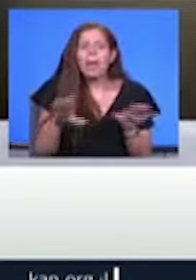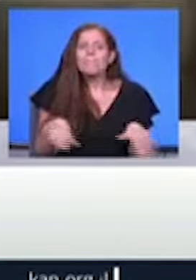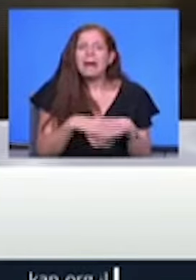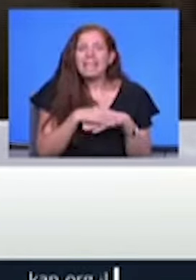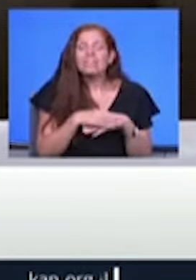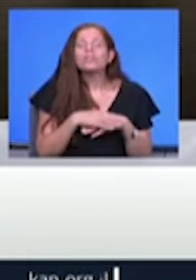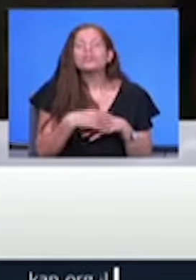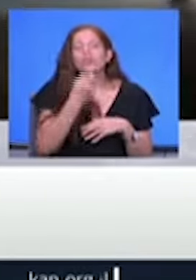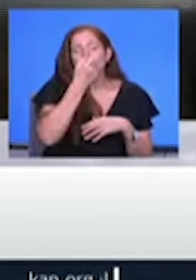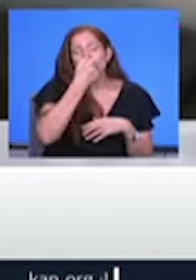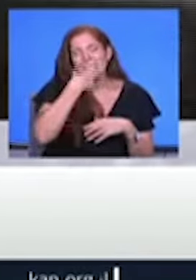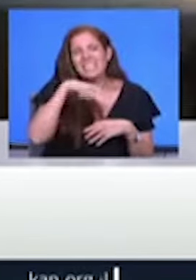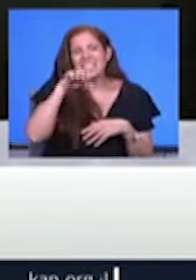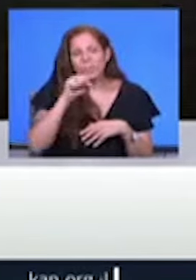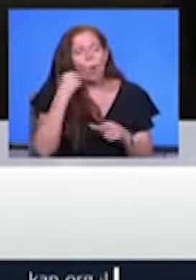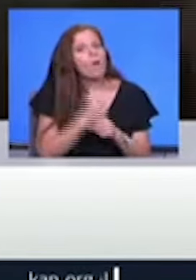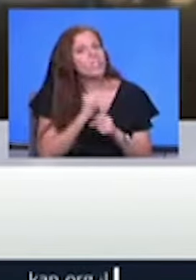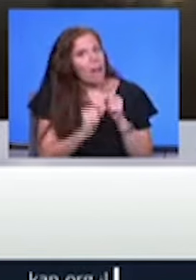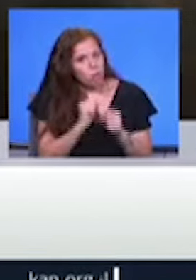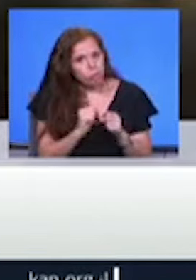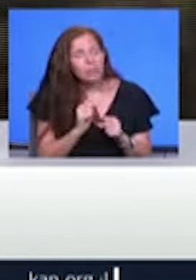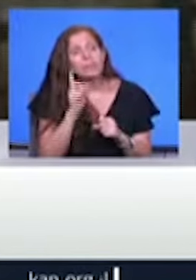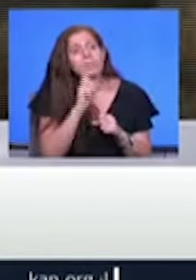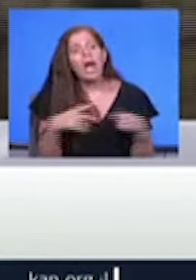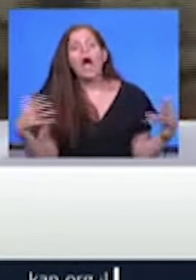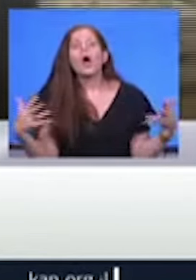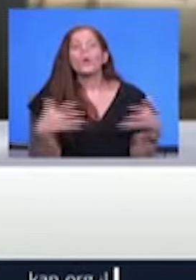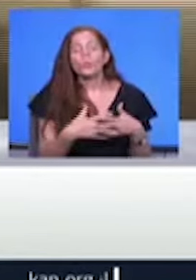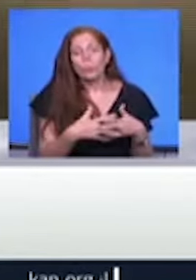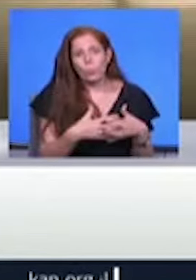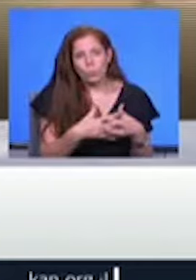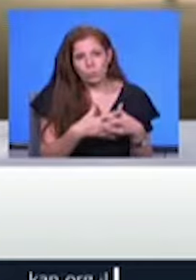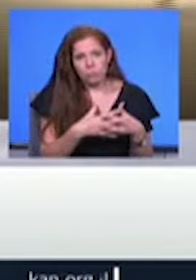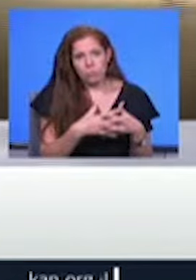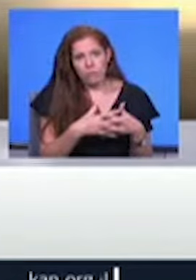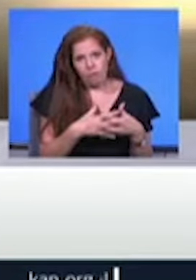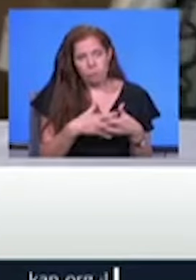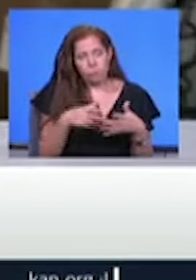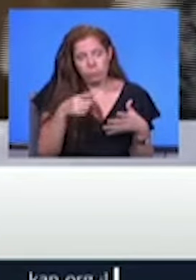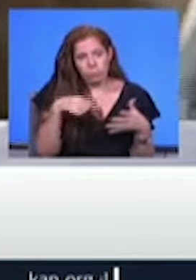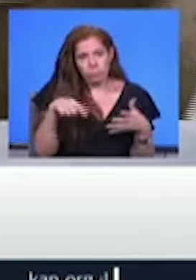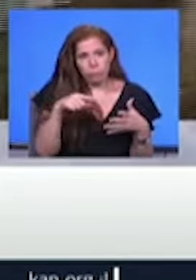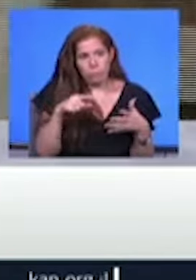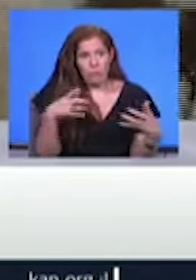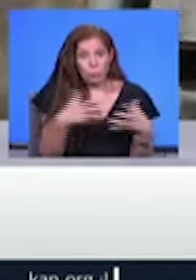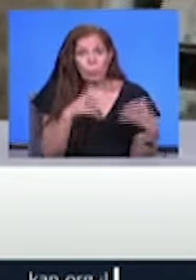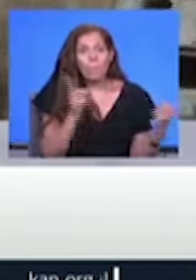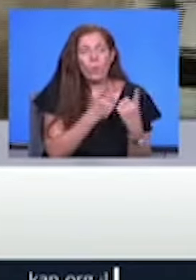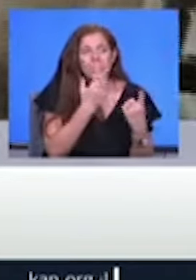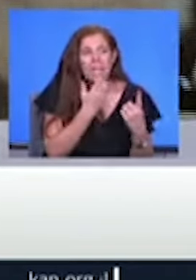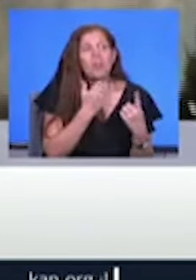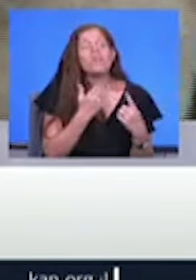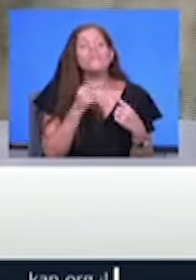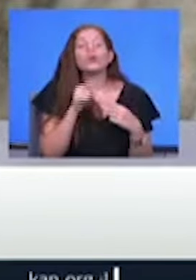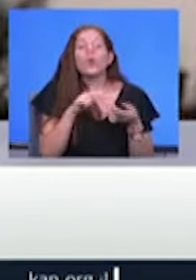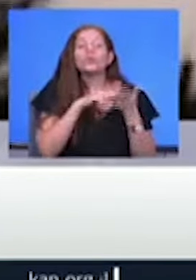שסינואר עבד עליה קשה, שזה נקרא אחדות הזירות, איחוד הזירות, זירות העימות מול ישראל, וככל